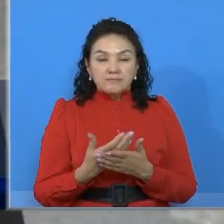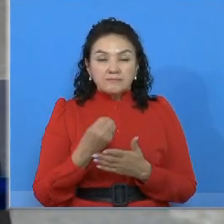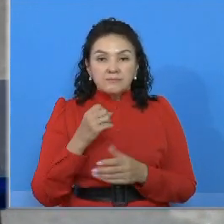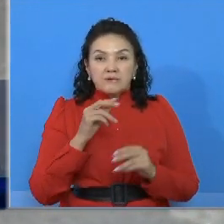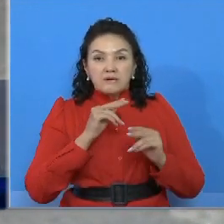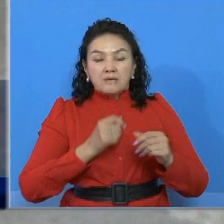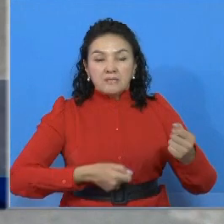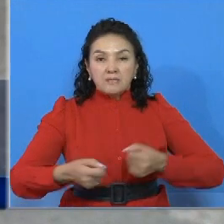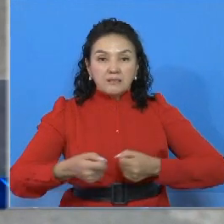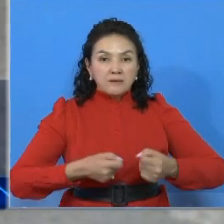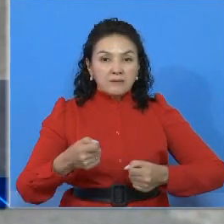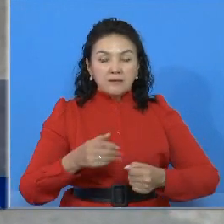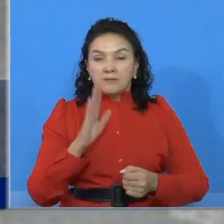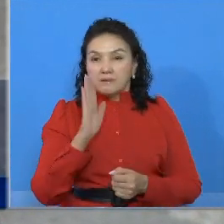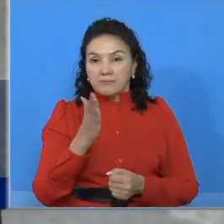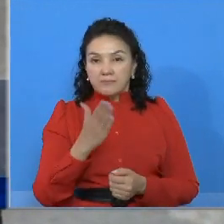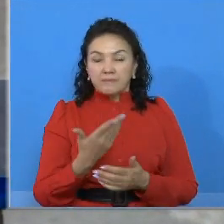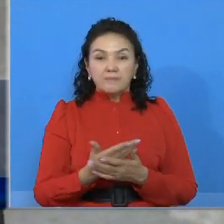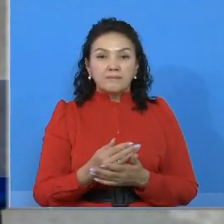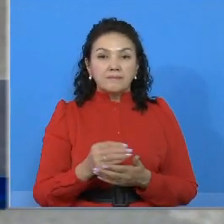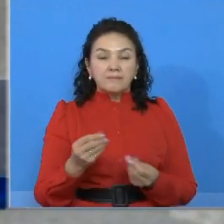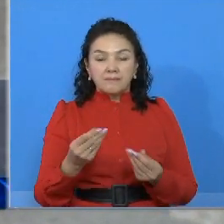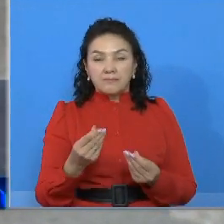работодателями которые будут уже ставится на платной основе